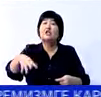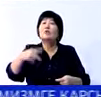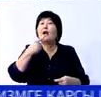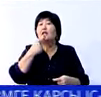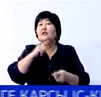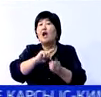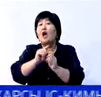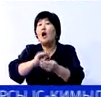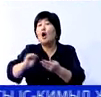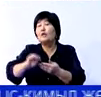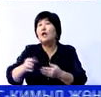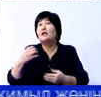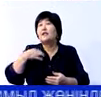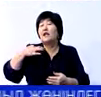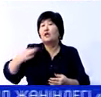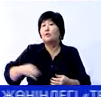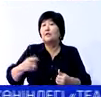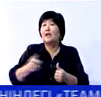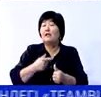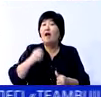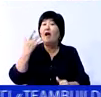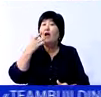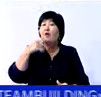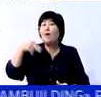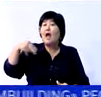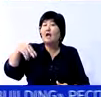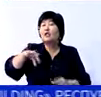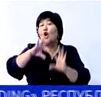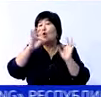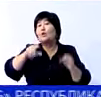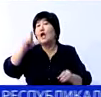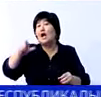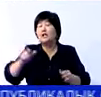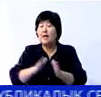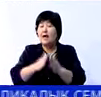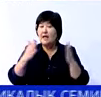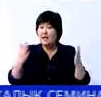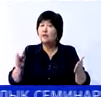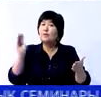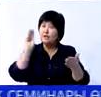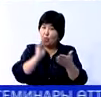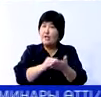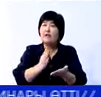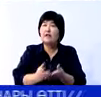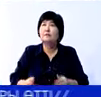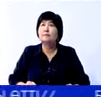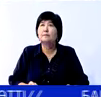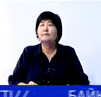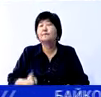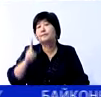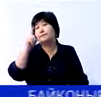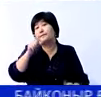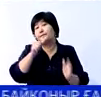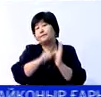аударылған. Сондай-ақ Сыр перзентінің есімі ақштың әдебиет және өнер адамдары энциклопедиясына енген. Біз оқысының